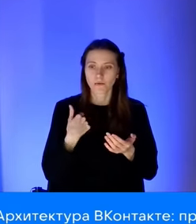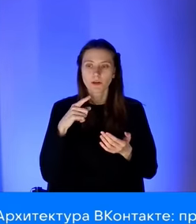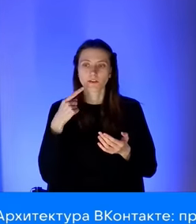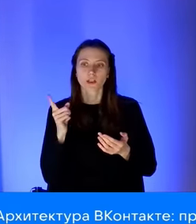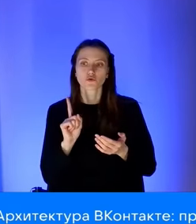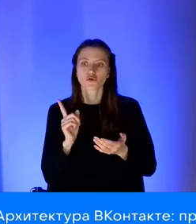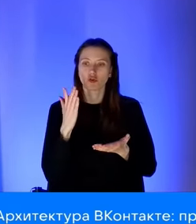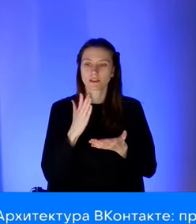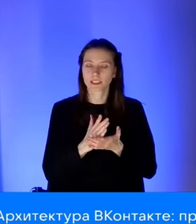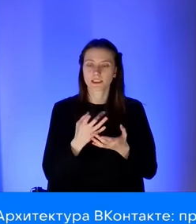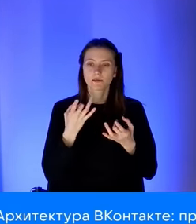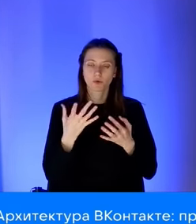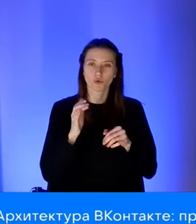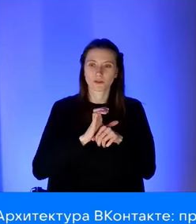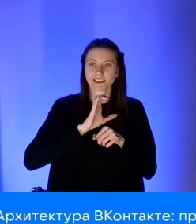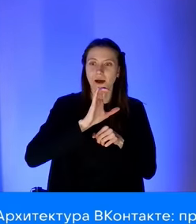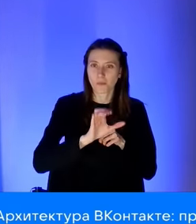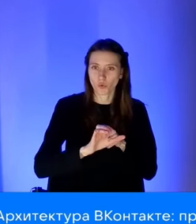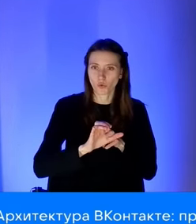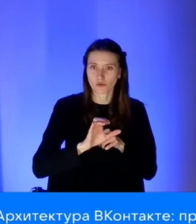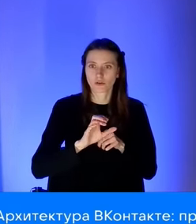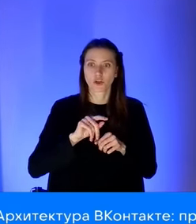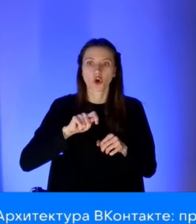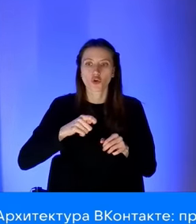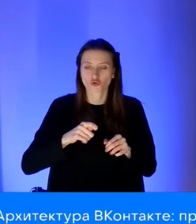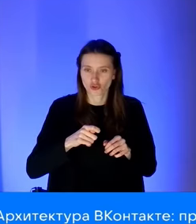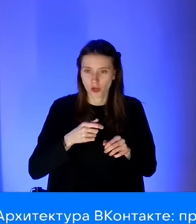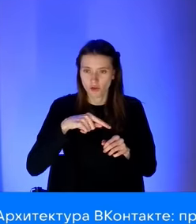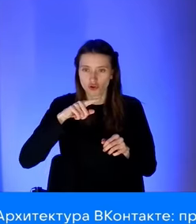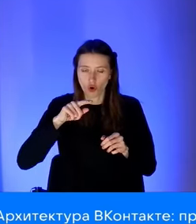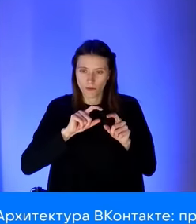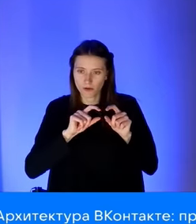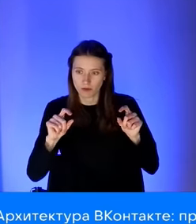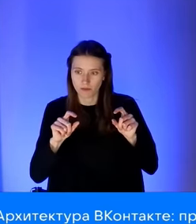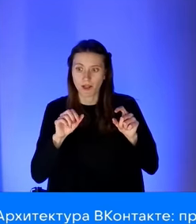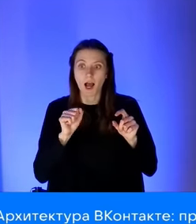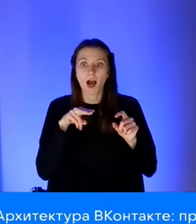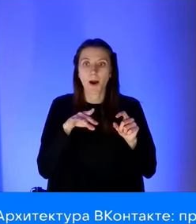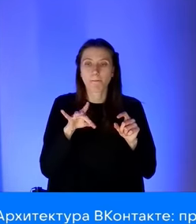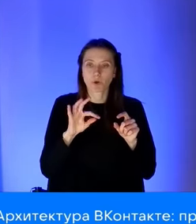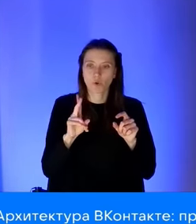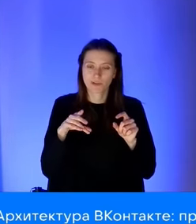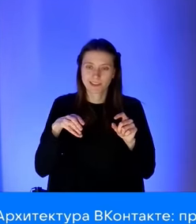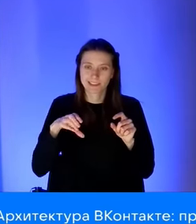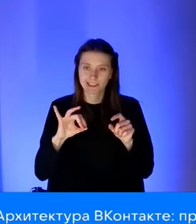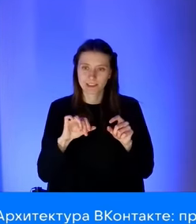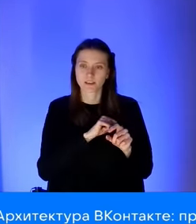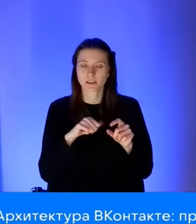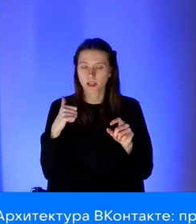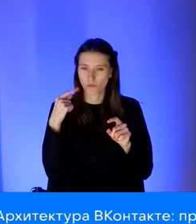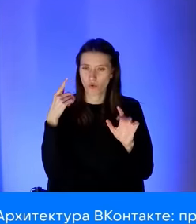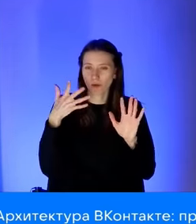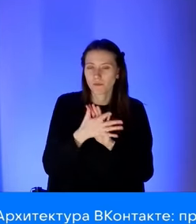посылаем просто запрос Дай мне данные по этому ключу А уже RC Проси сама вычислит где ч